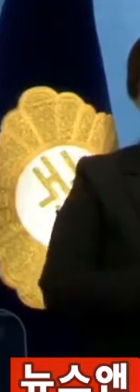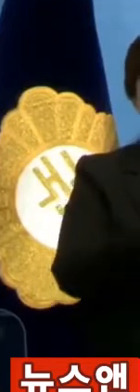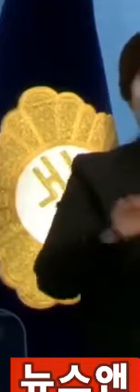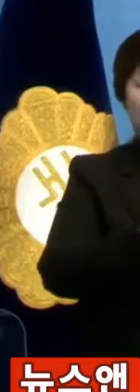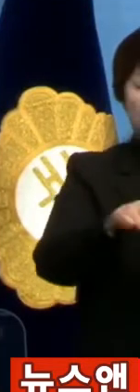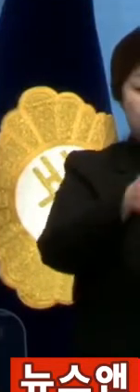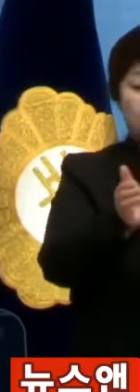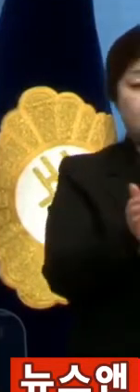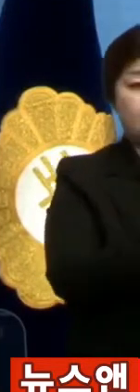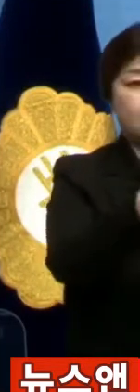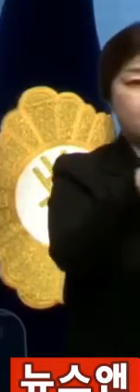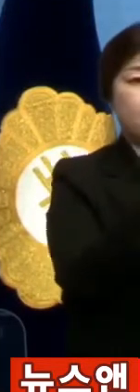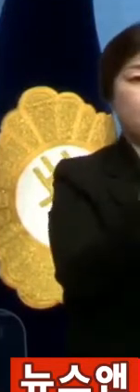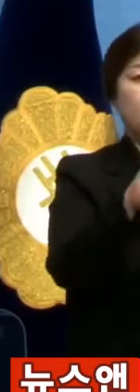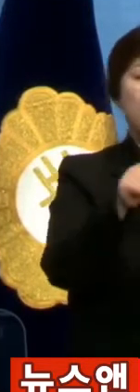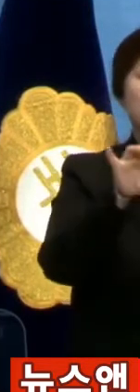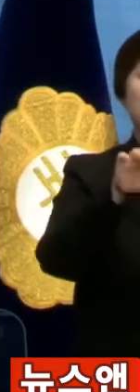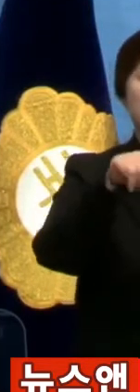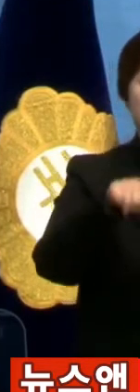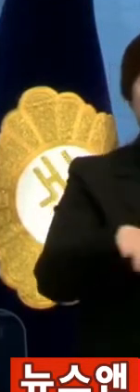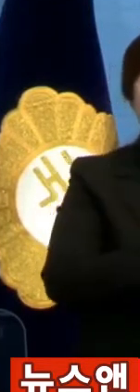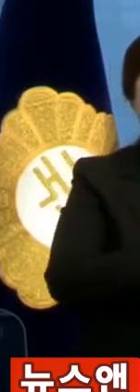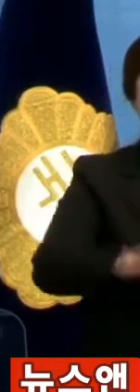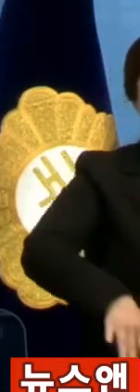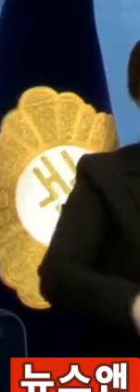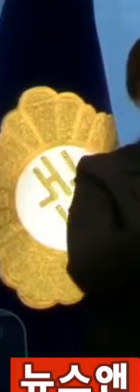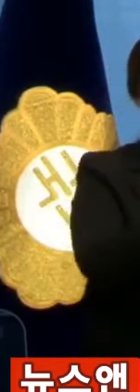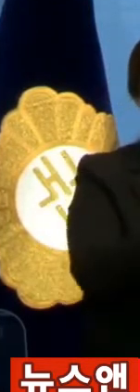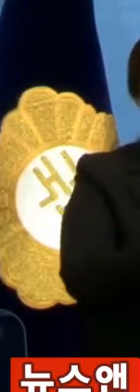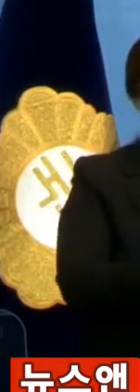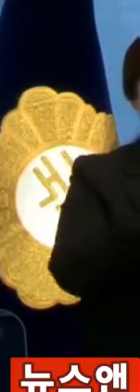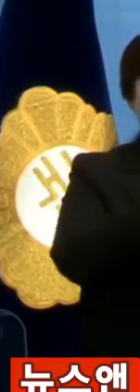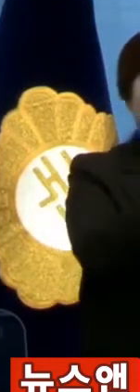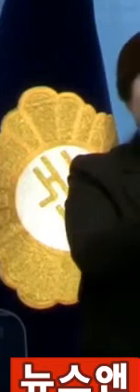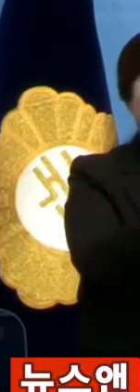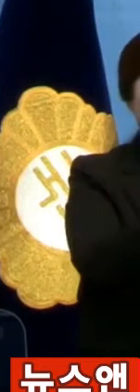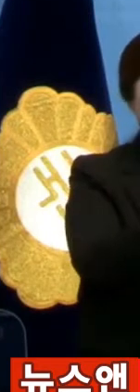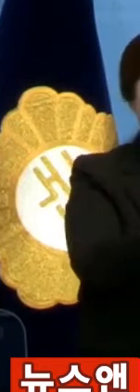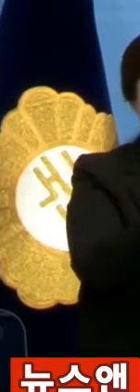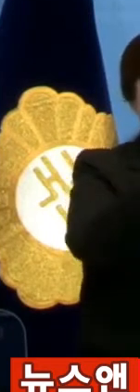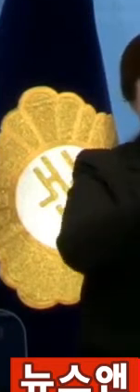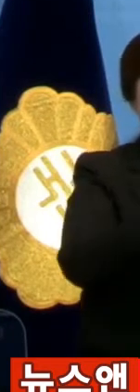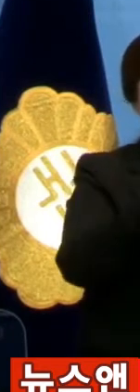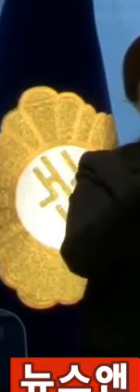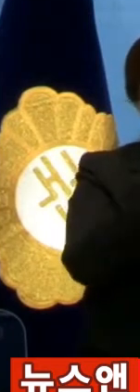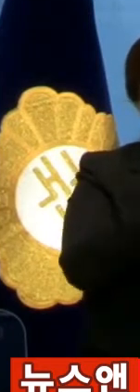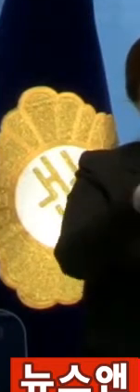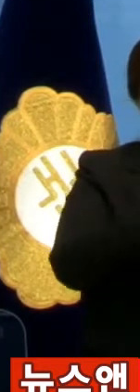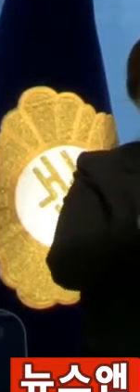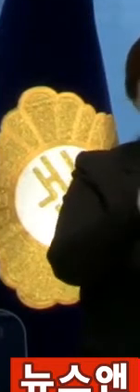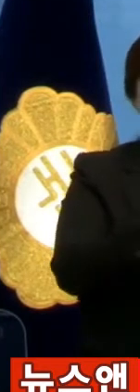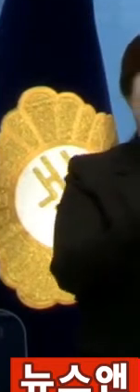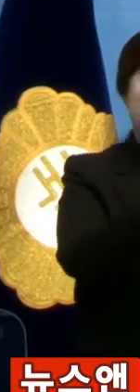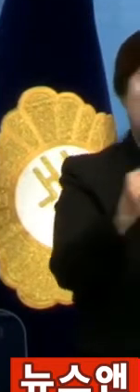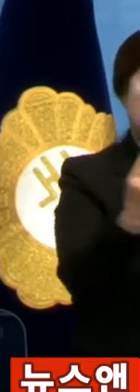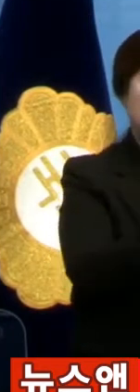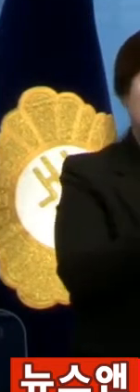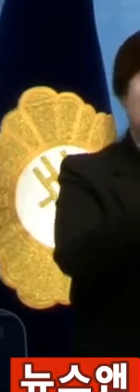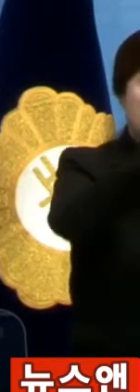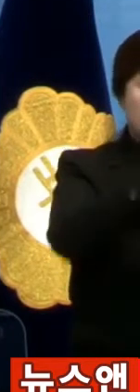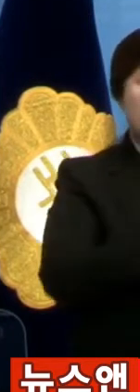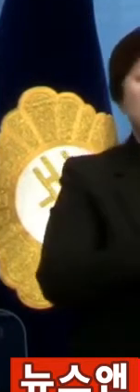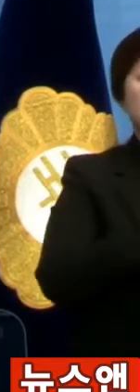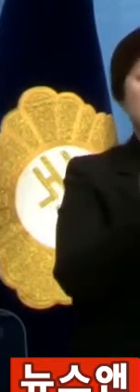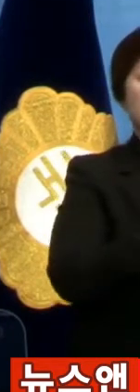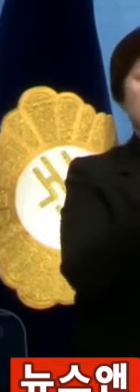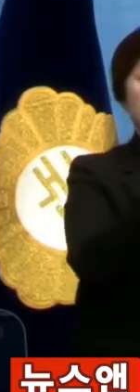열린민주당 최강욱입니다. 오늘 두 법안을 발의합니다. 검찰청법과 법원조직법 일부 개정 법률안입니다.